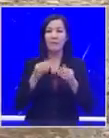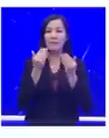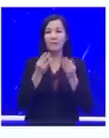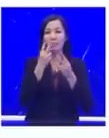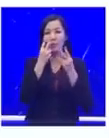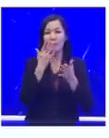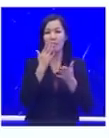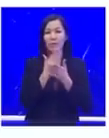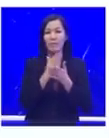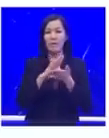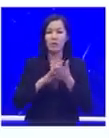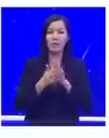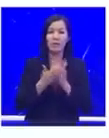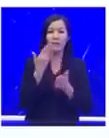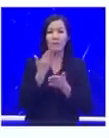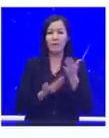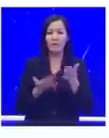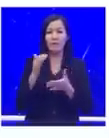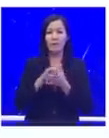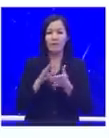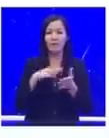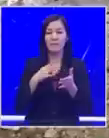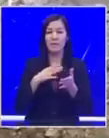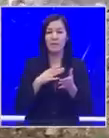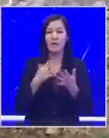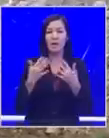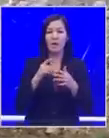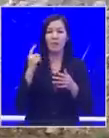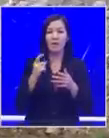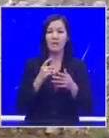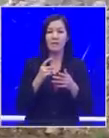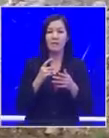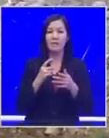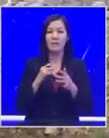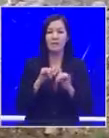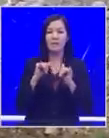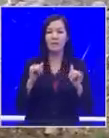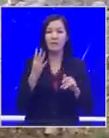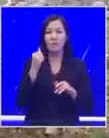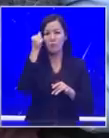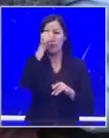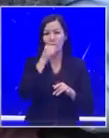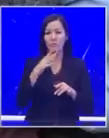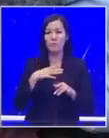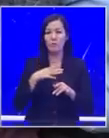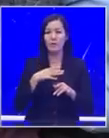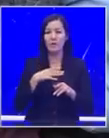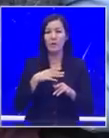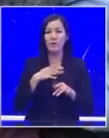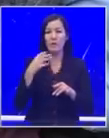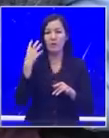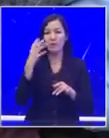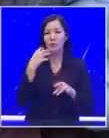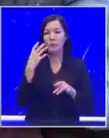көріп, шаруалардың хал-ақуалымен танысты. Аталған шаруашылықтың өзісін дөңгелетіп келе жатқанына биыл 4-ші жыл. Сүйекті жемістер